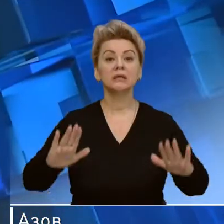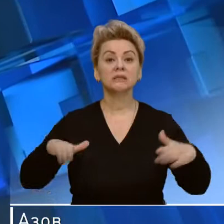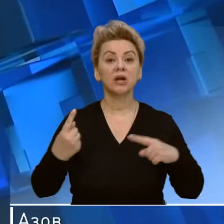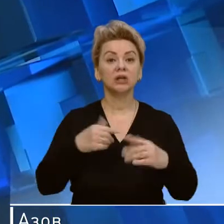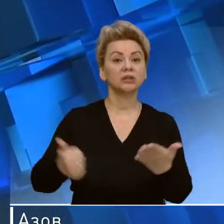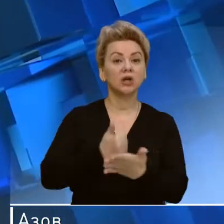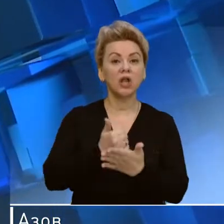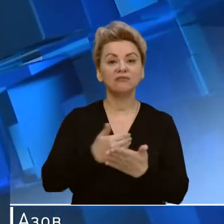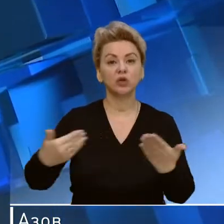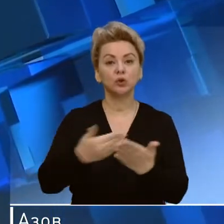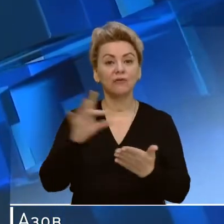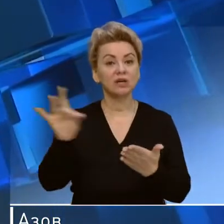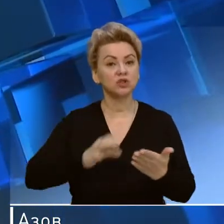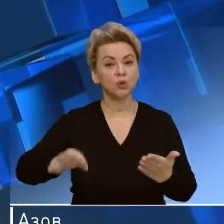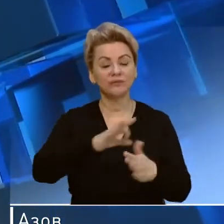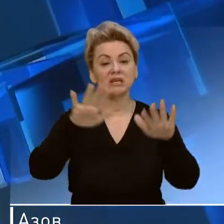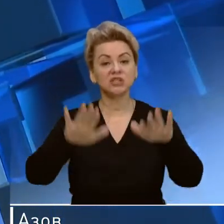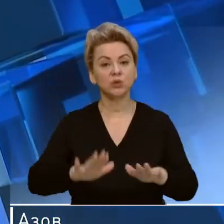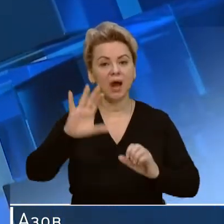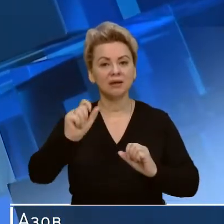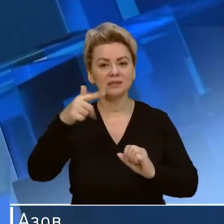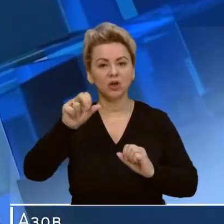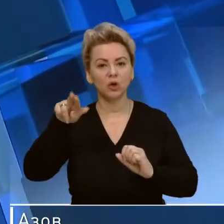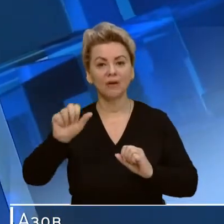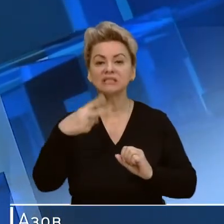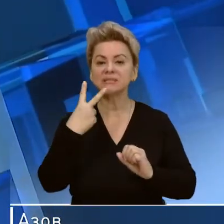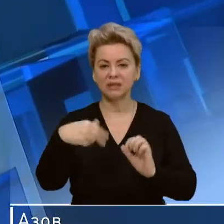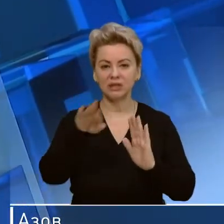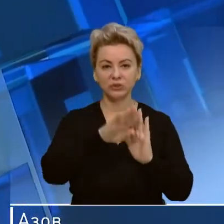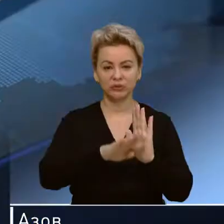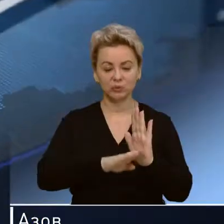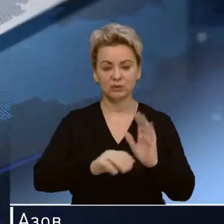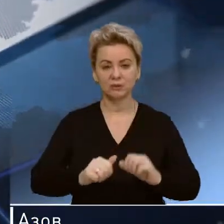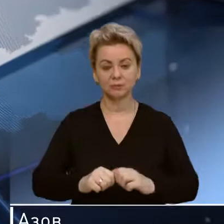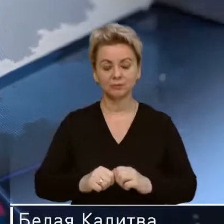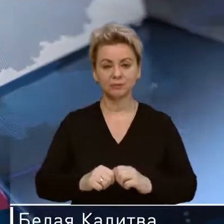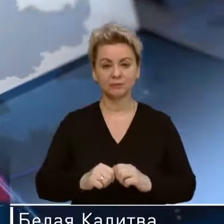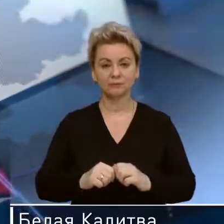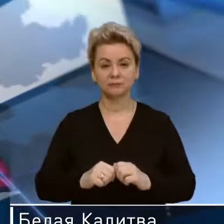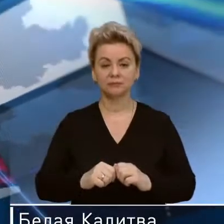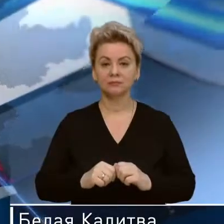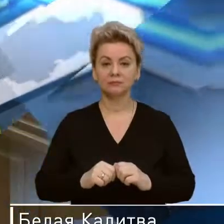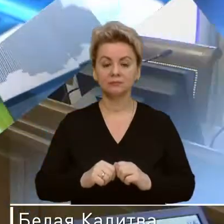Здравствуйте, это главные новости Ростовской области. В студии Ася Скрыникова. Смотрите выпуски.